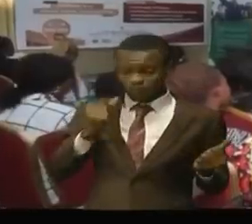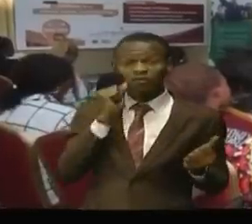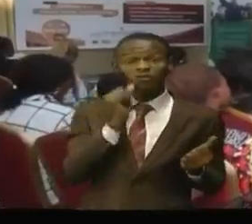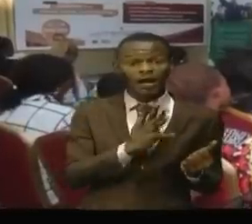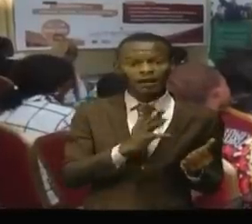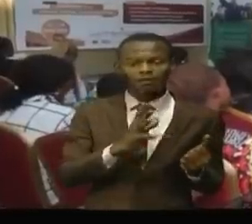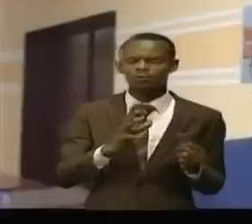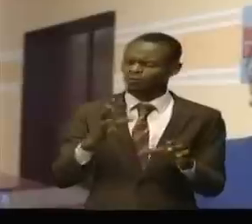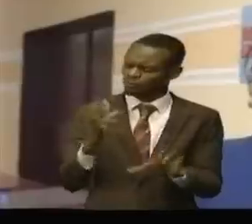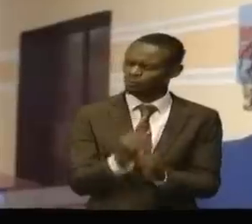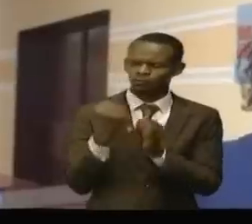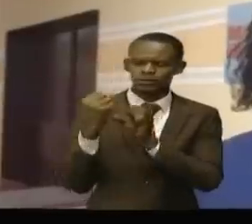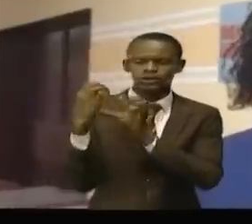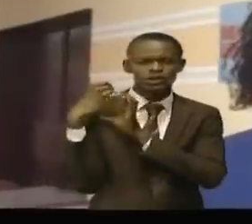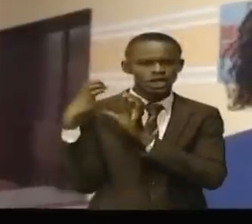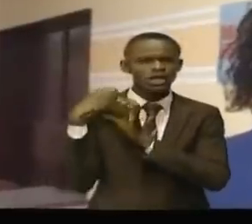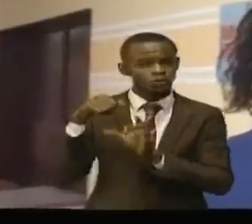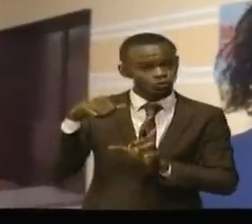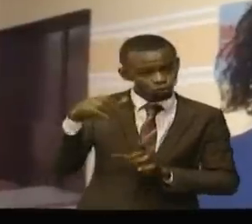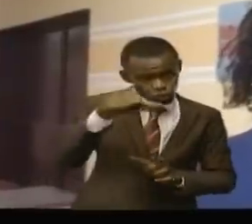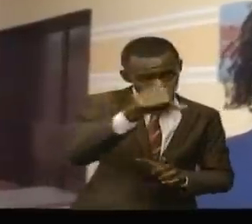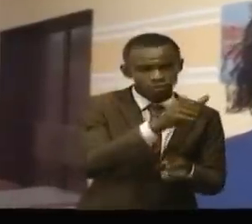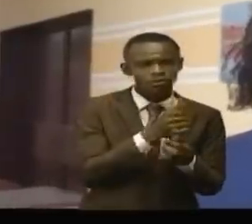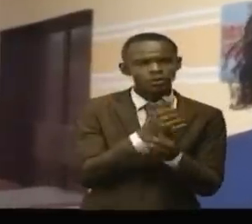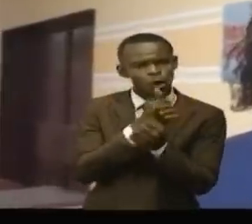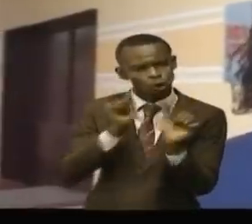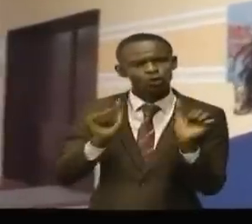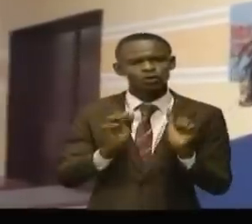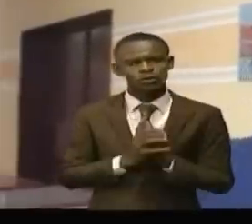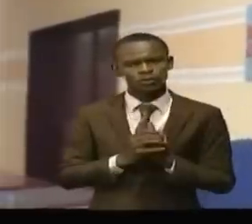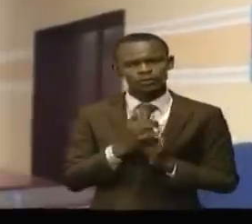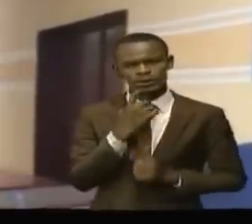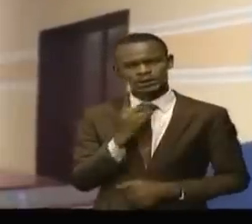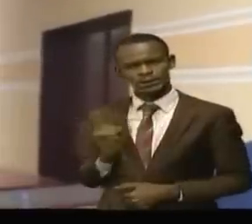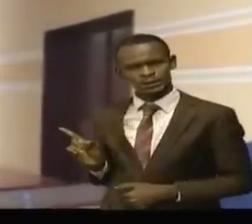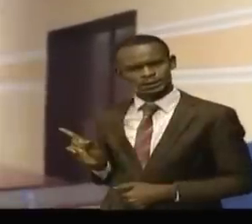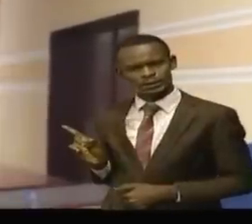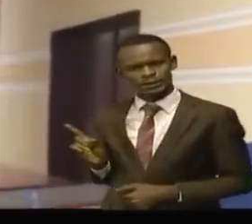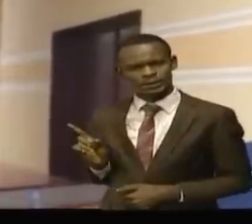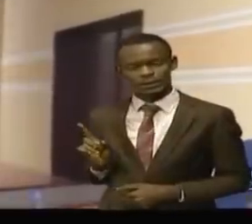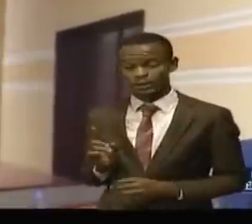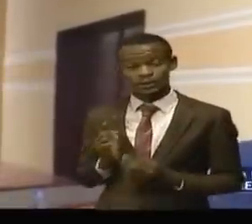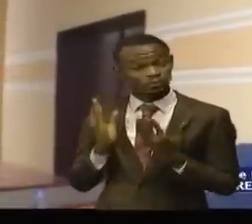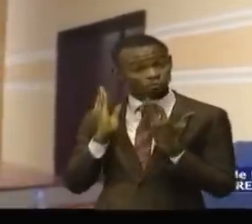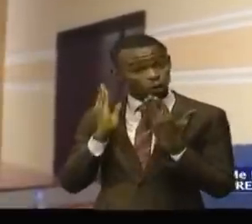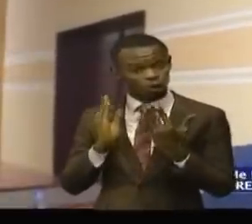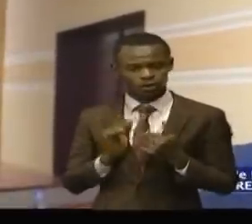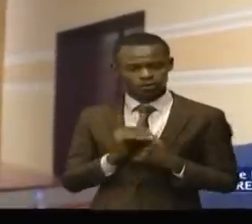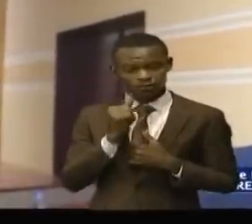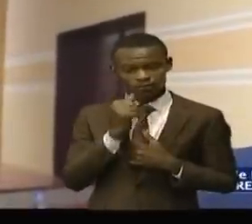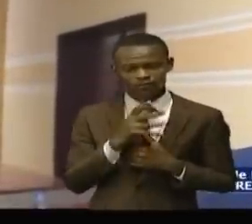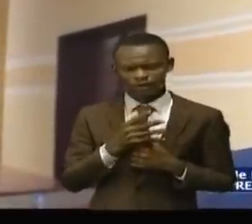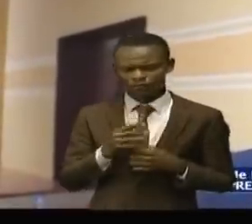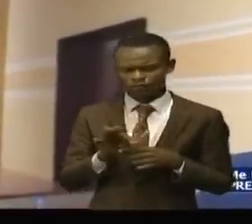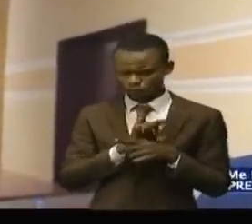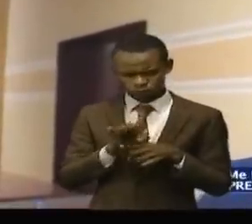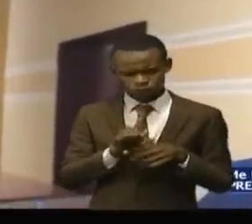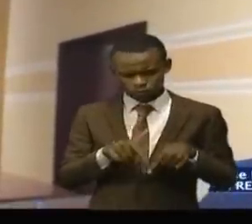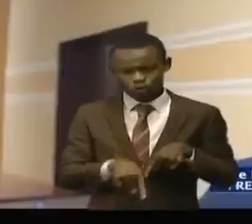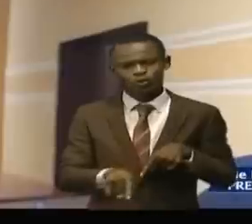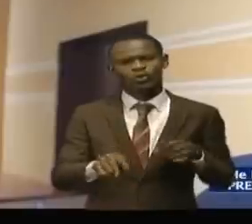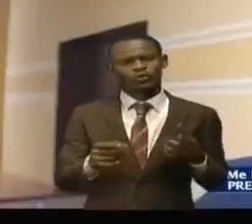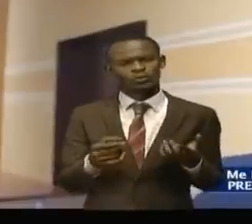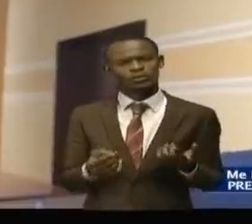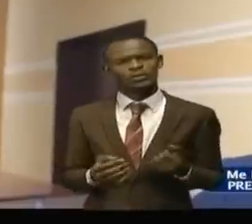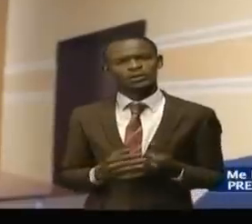cette conférence débat. Il est important que les femmes aussi bénéficient de ce genre de formation pour diriger demain. Très